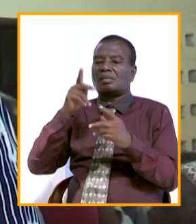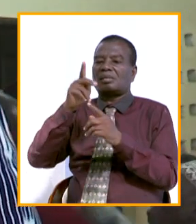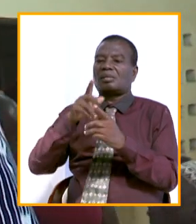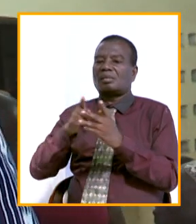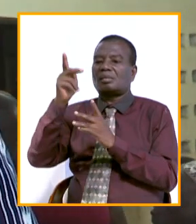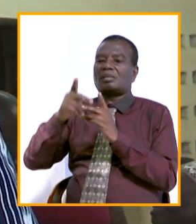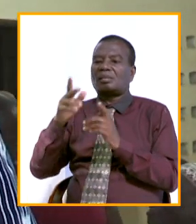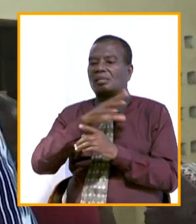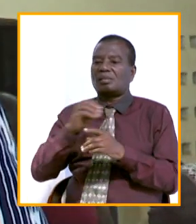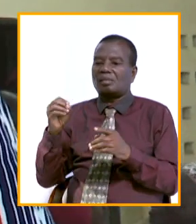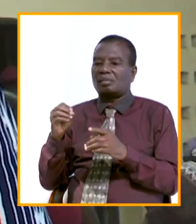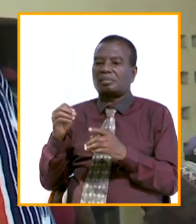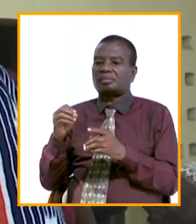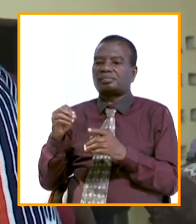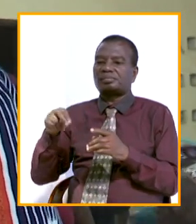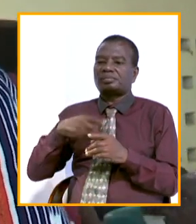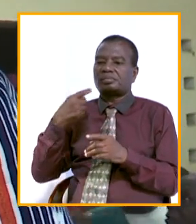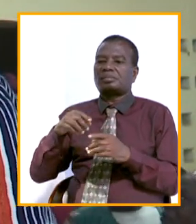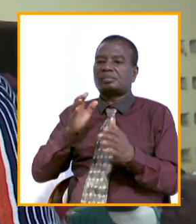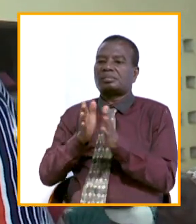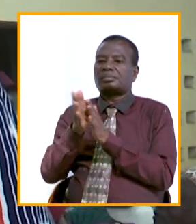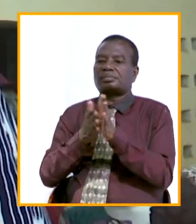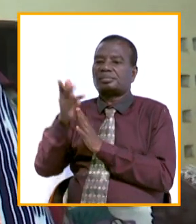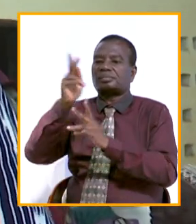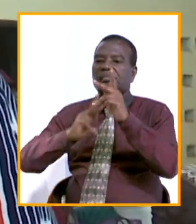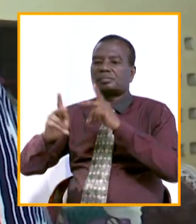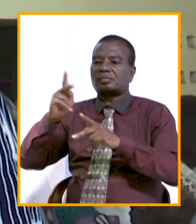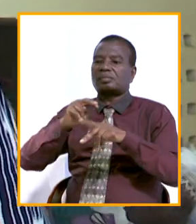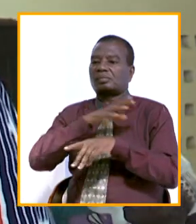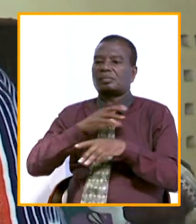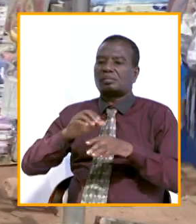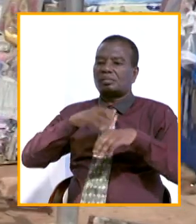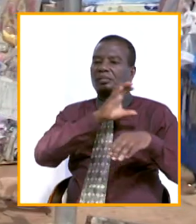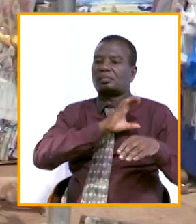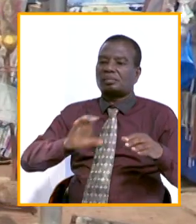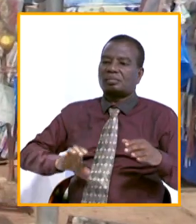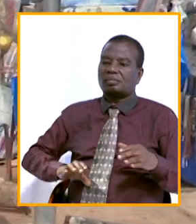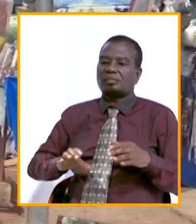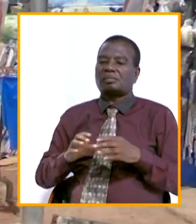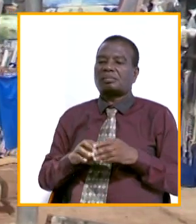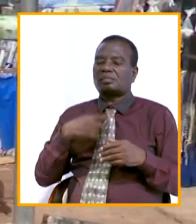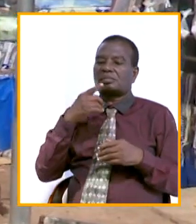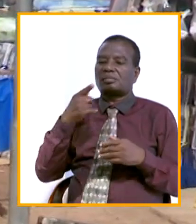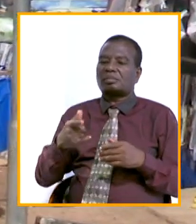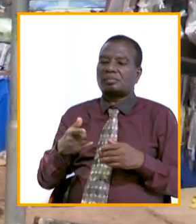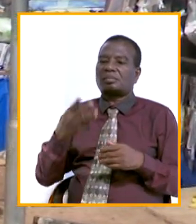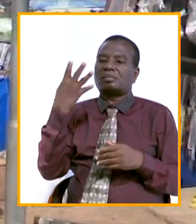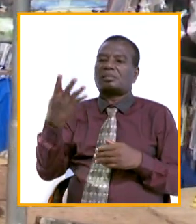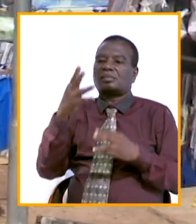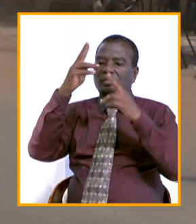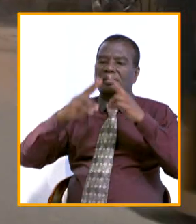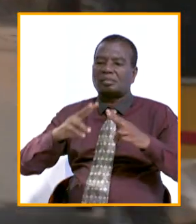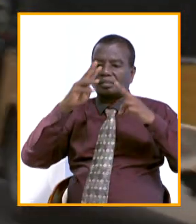à procéder à cette signature-là. Il y va de l'intérêt de nos populations et de nos communes. Rappelons que les 4 villages